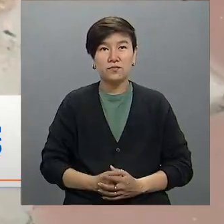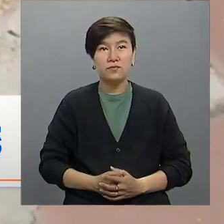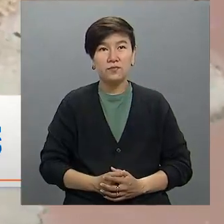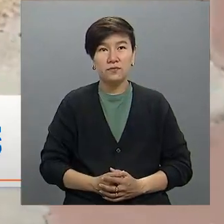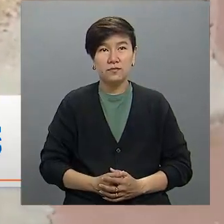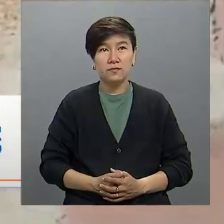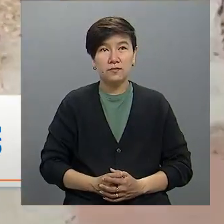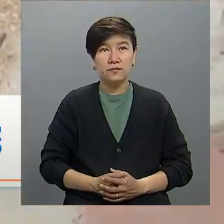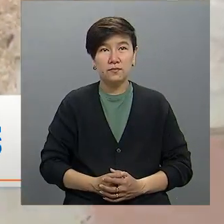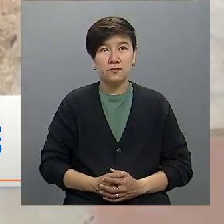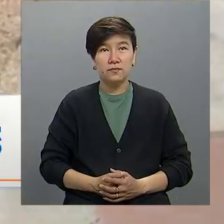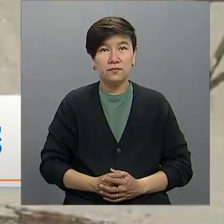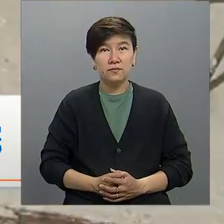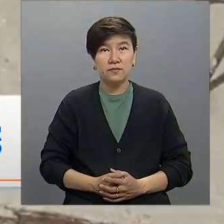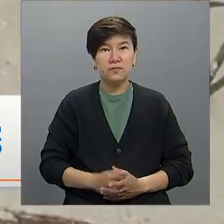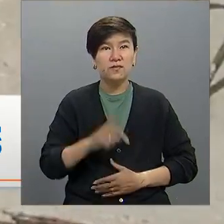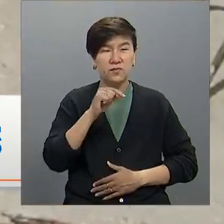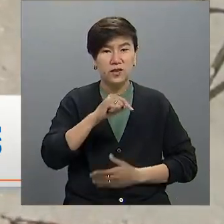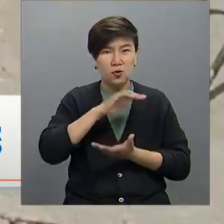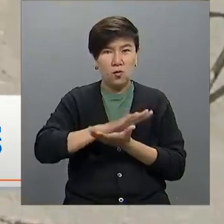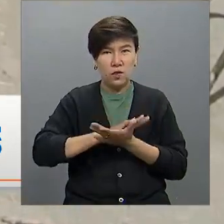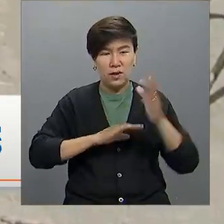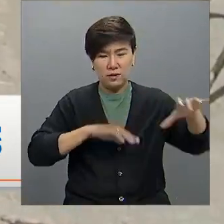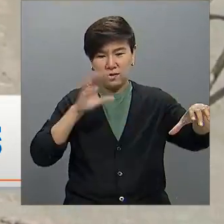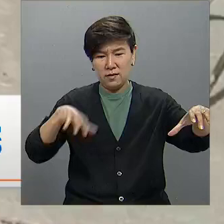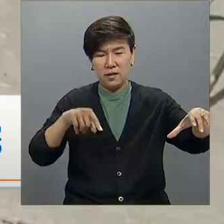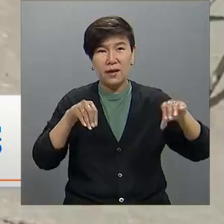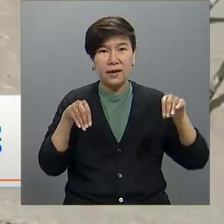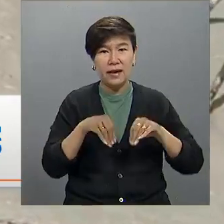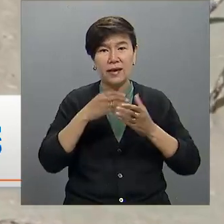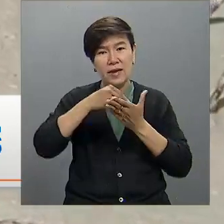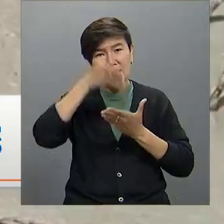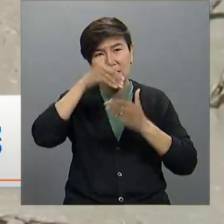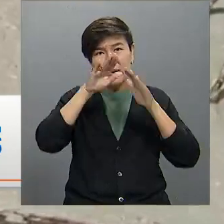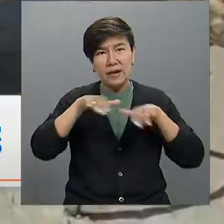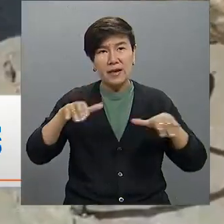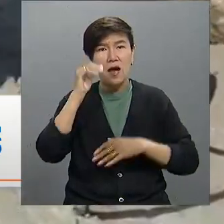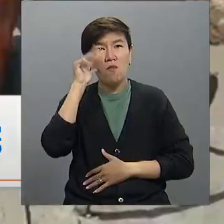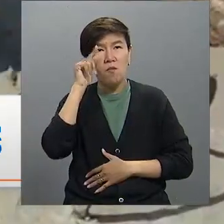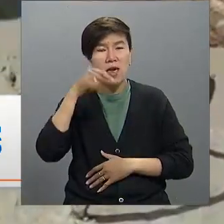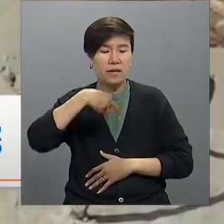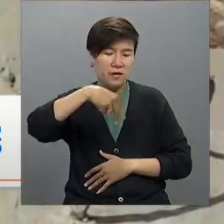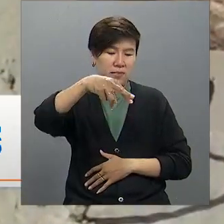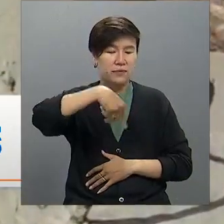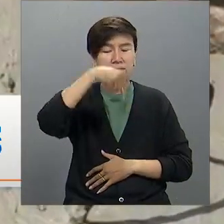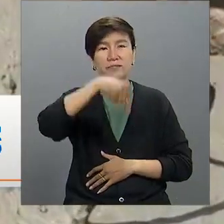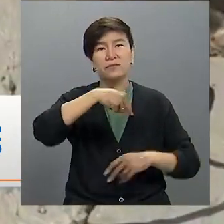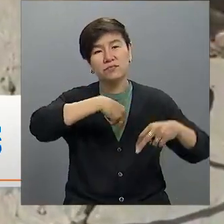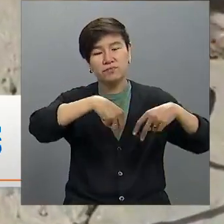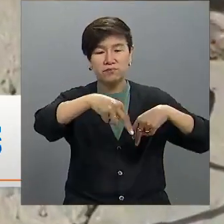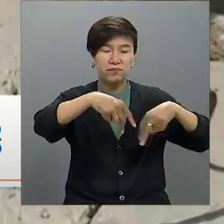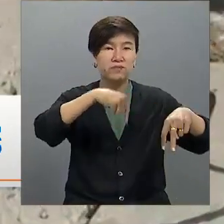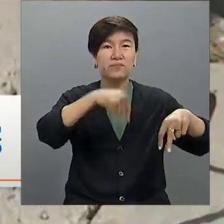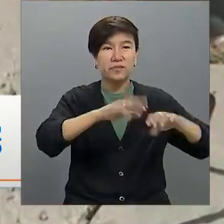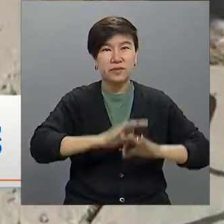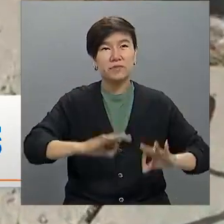ใกล้เคียงเนี่ยมีอยู่2โรงเรียนนะคะที่เด็กนักเรียนผู้ปกครองเขาต้องเดินผ่านถนนเส้นนี้ต้องใช้ฟุตบาทนี้กันเป็นประจำนะ